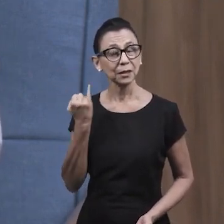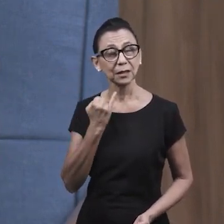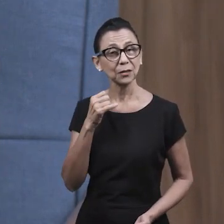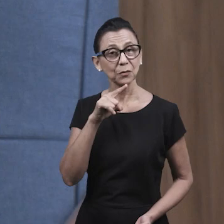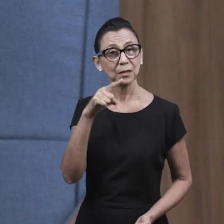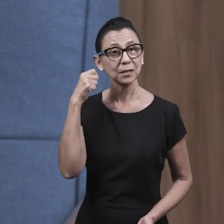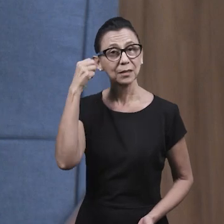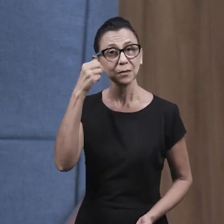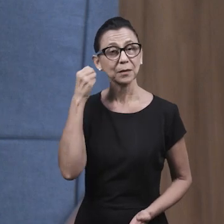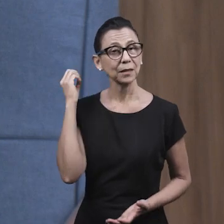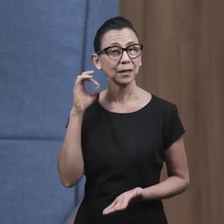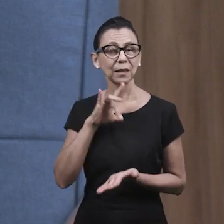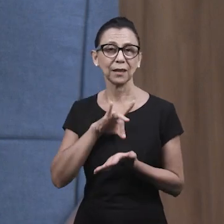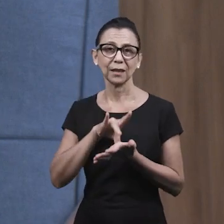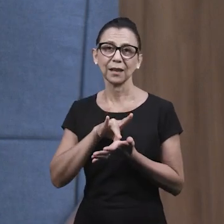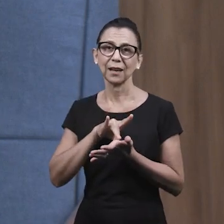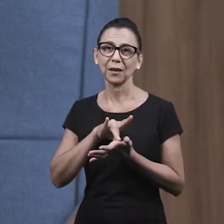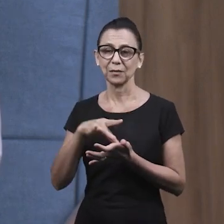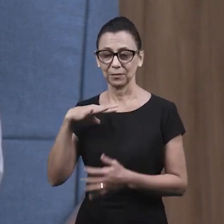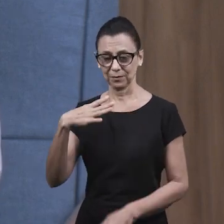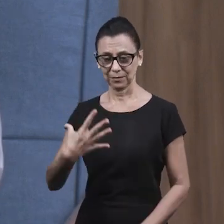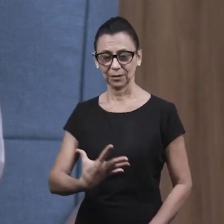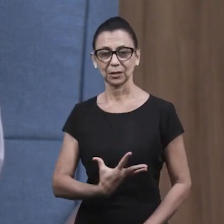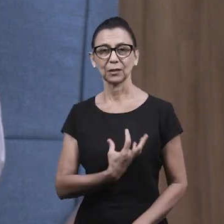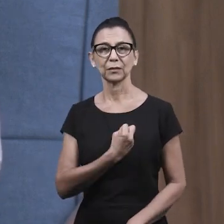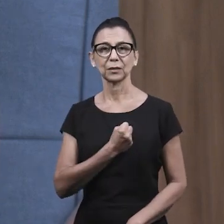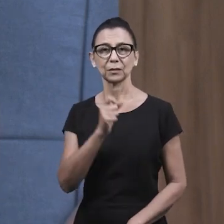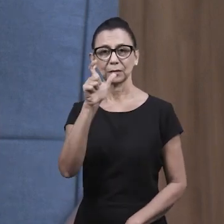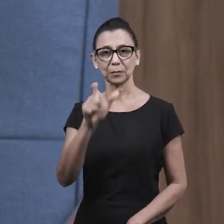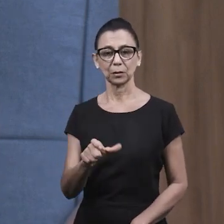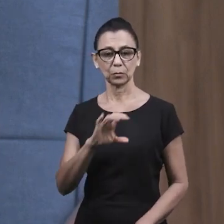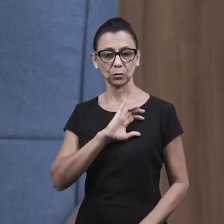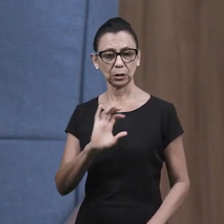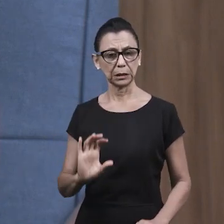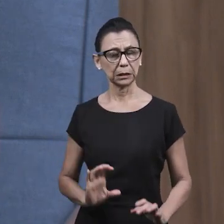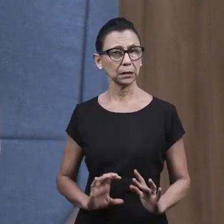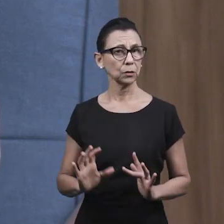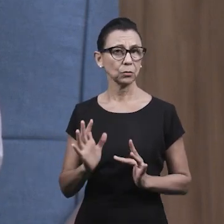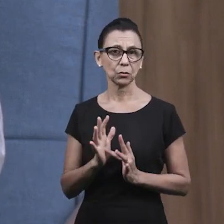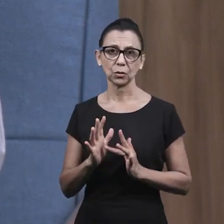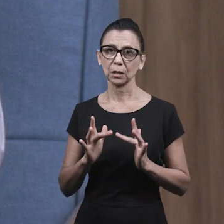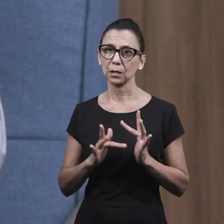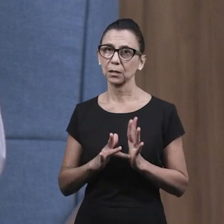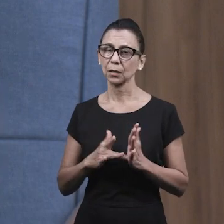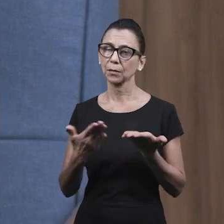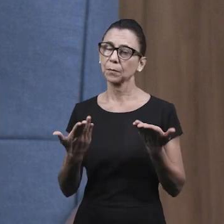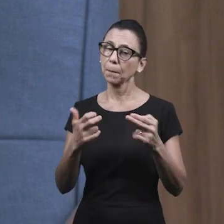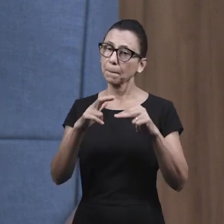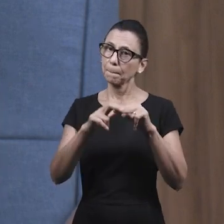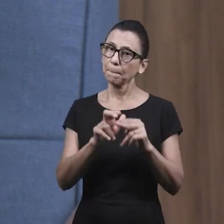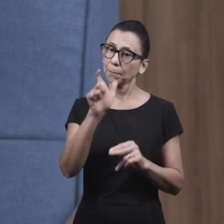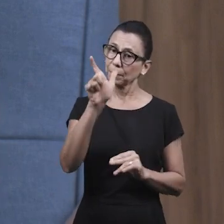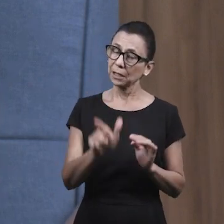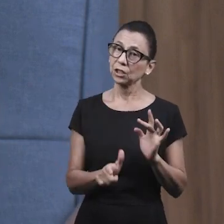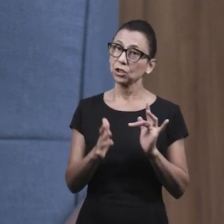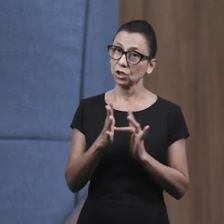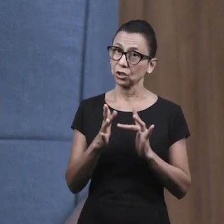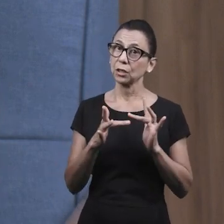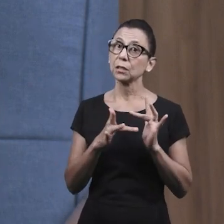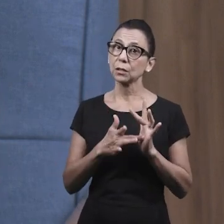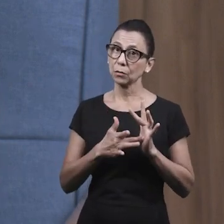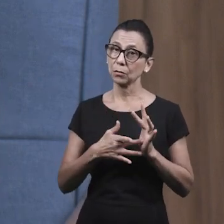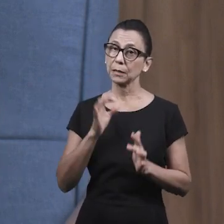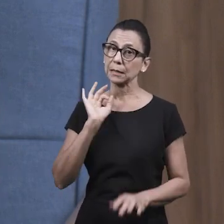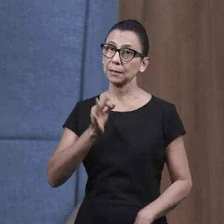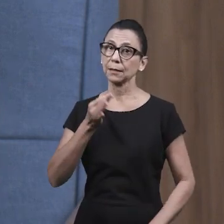important afin que vous puissiez avoir une expérience réelle avec le salut en Christ Jésus, seulement à travers Jésus. C'est que